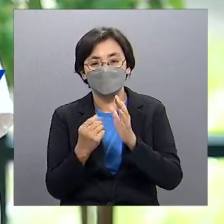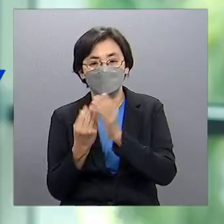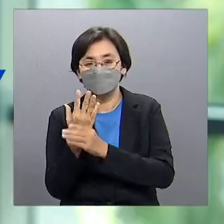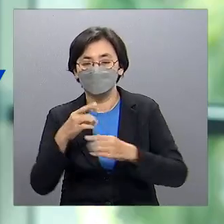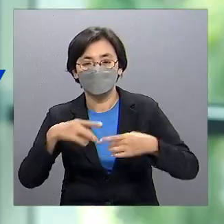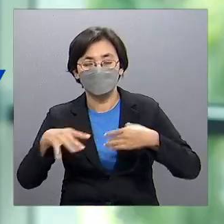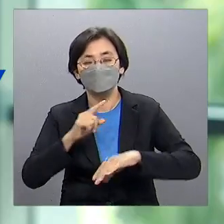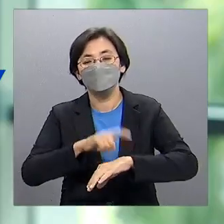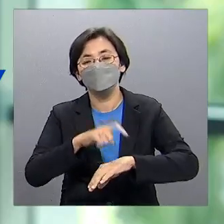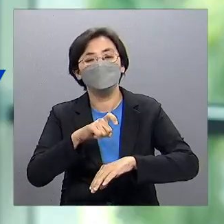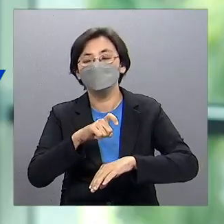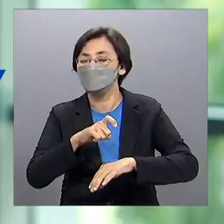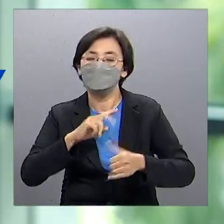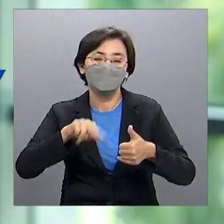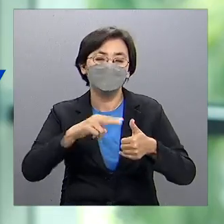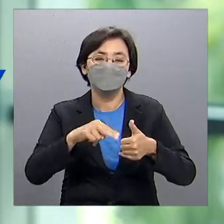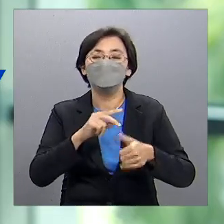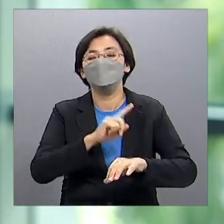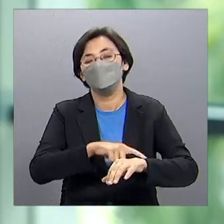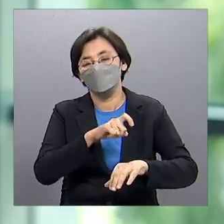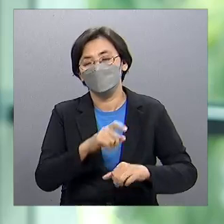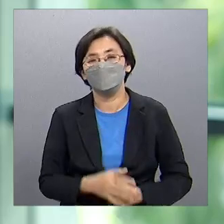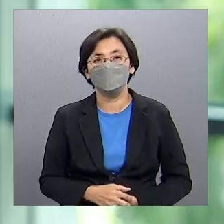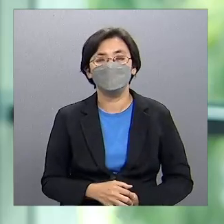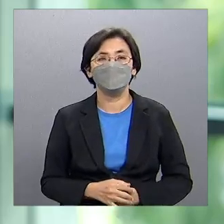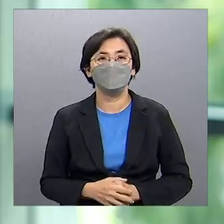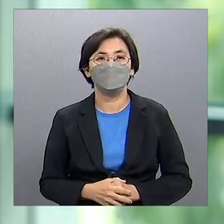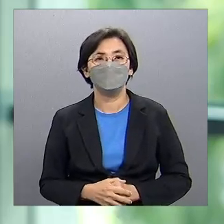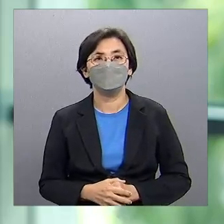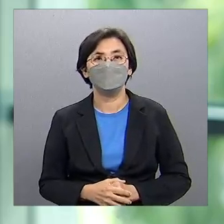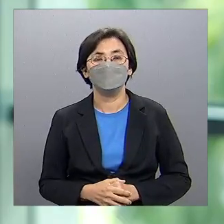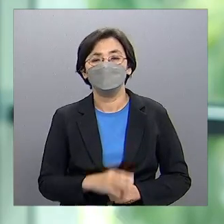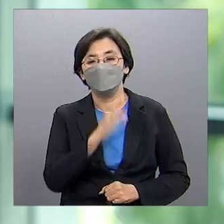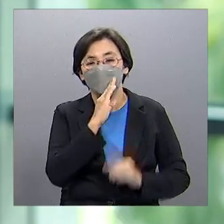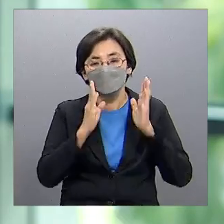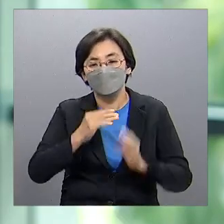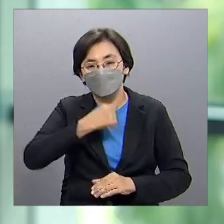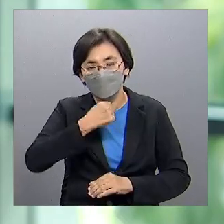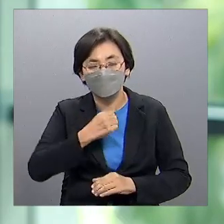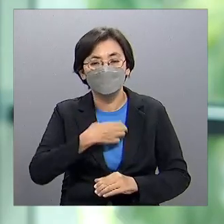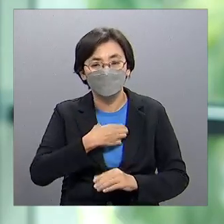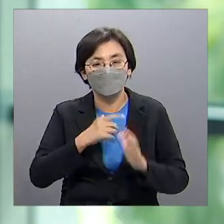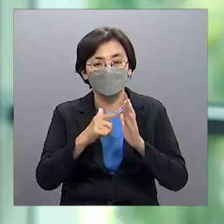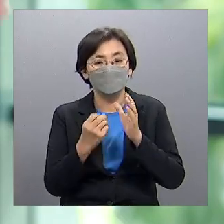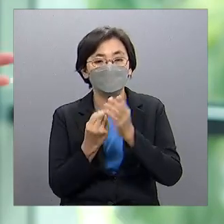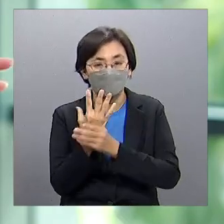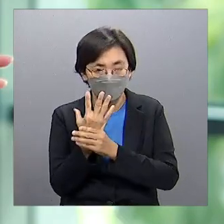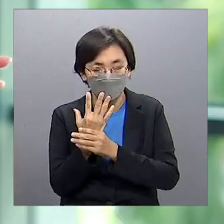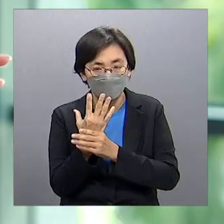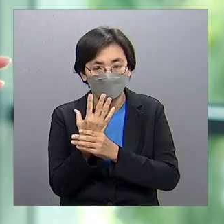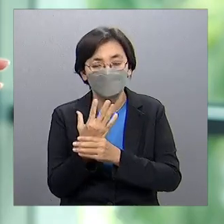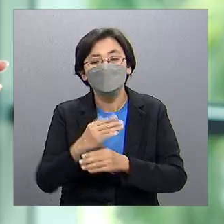านั่นเอง เพราะฉะนั้นคือถ้าผู้สูงอายุอยากจะใช้ยาสมุนไพ ร ก็ควรจะเป็นอาการแบบเบื้